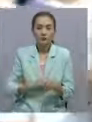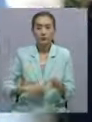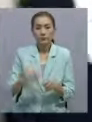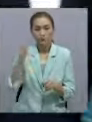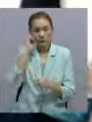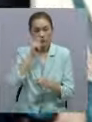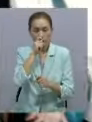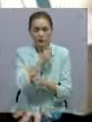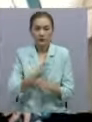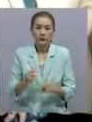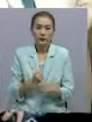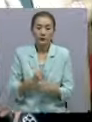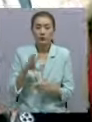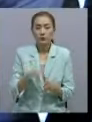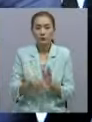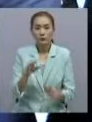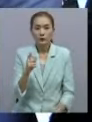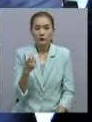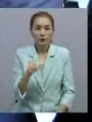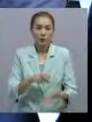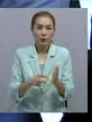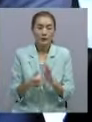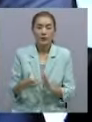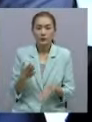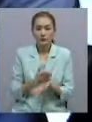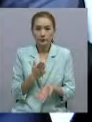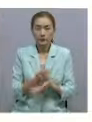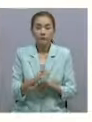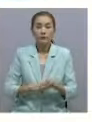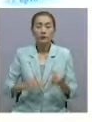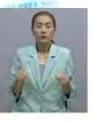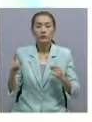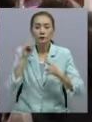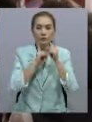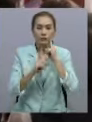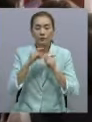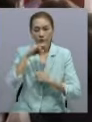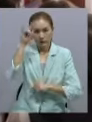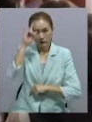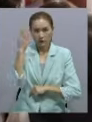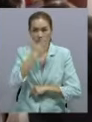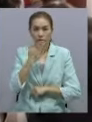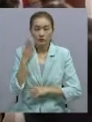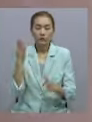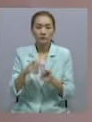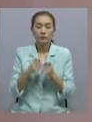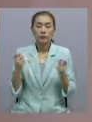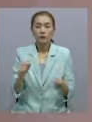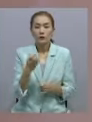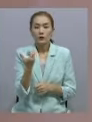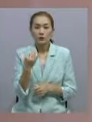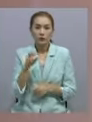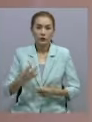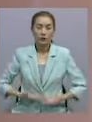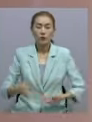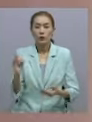естелік суреттерінен жасақталған мұражай, сынып бөлмелері таныстырылды. Сонымен қатар жиналғандар Қазақфильм киностудиясы Хусейн ағаның